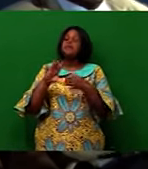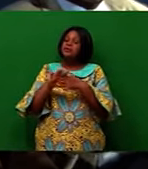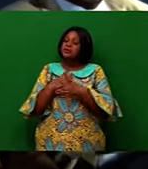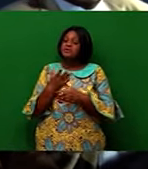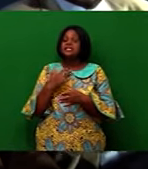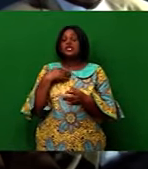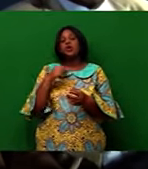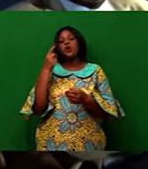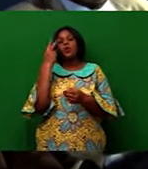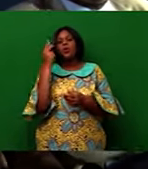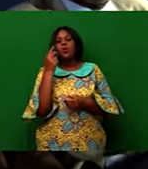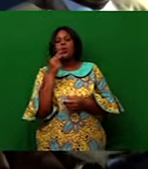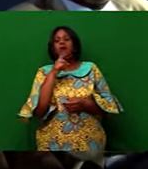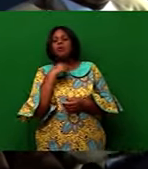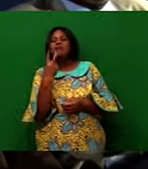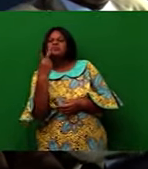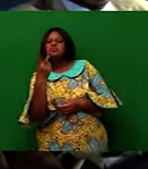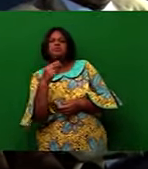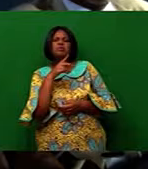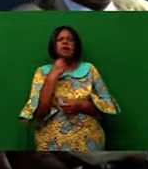makuku tonight.